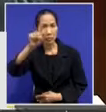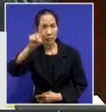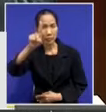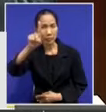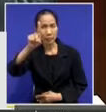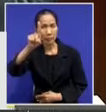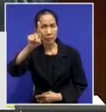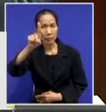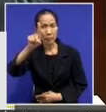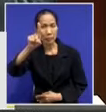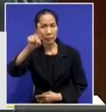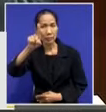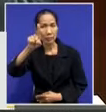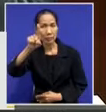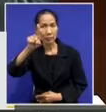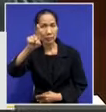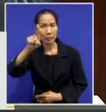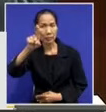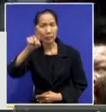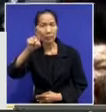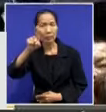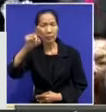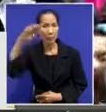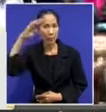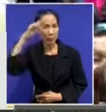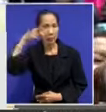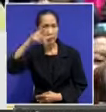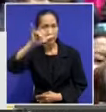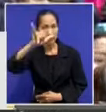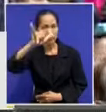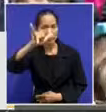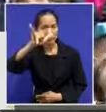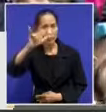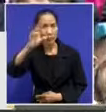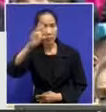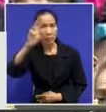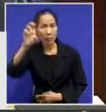621นายสายันยุติธรรม พลเอกประยุทธ์จันทร์โอชาครับ